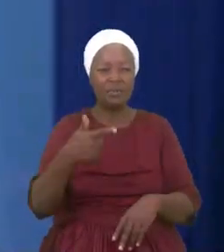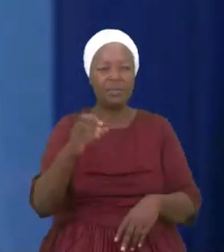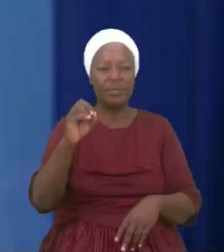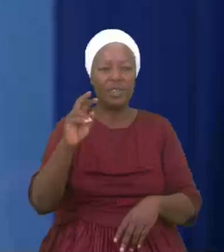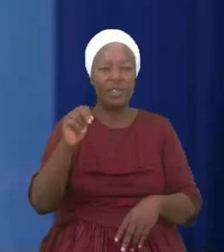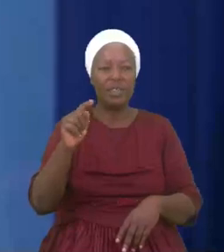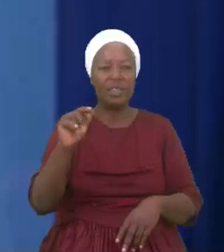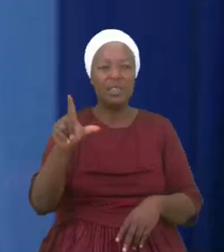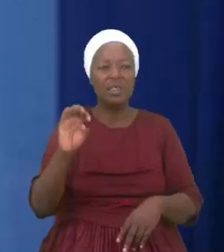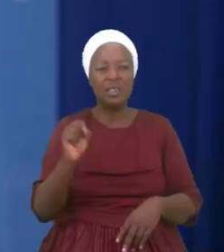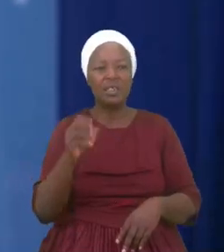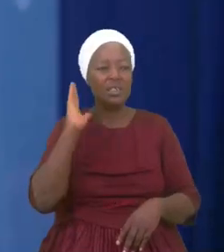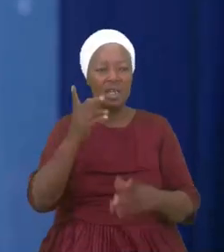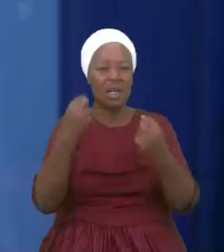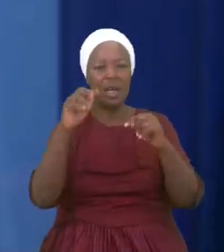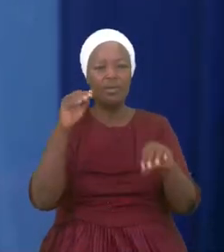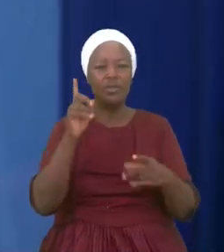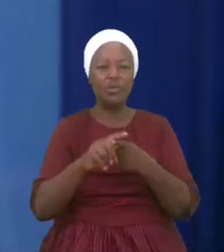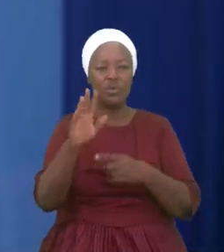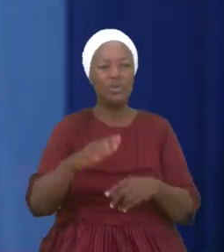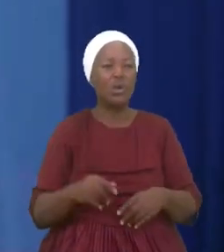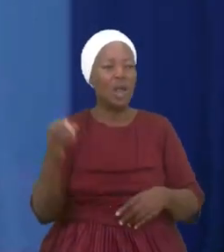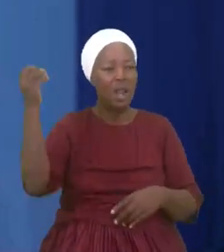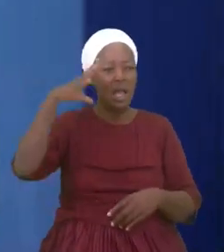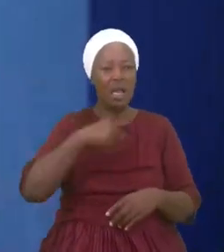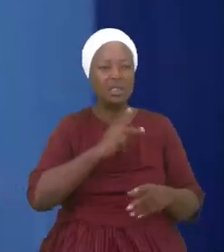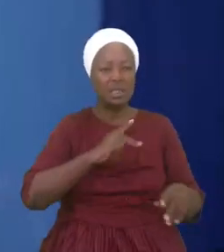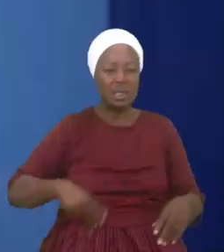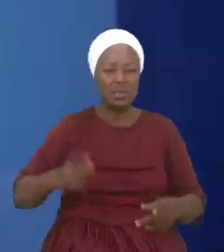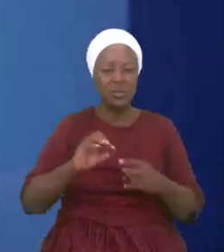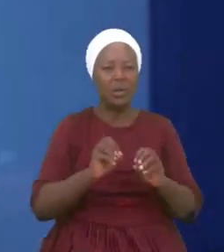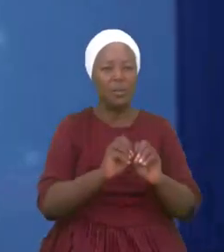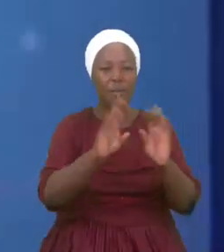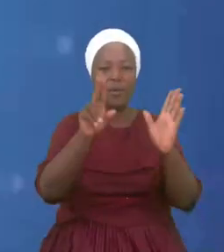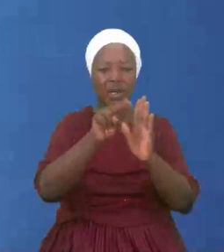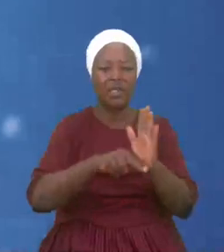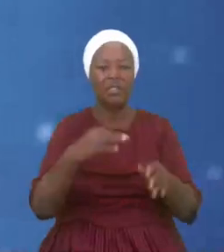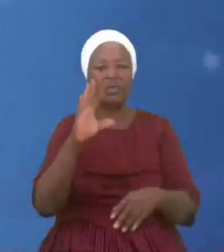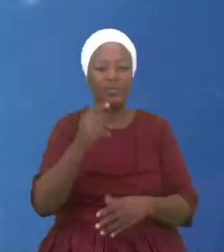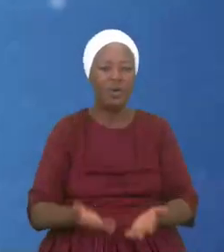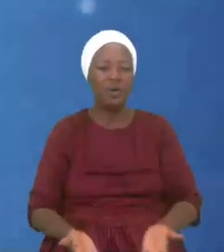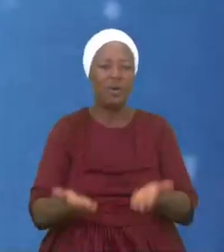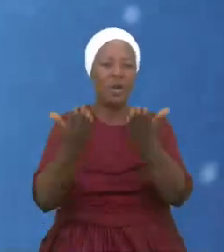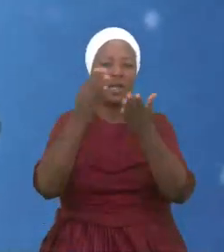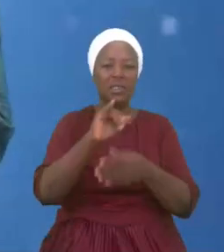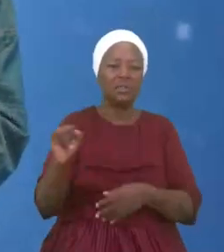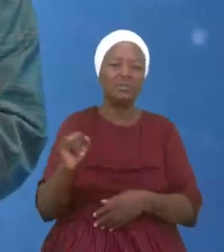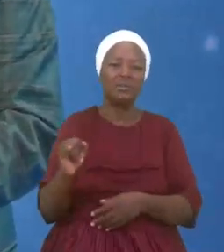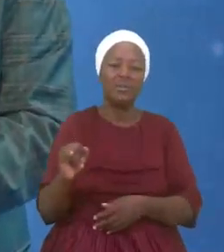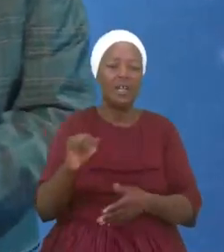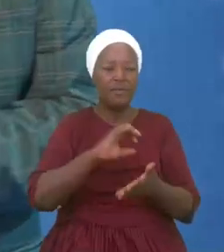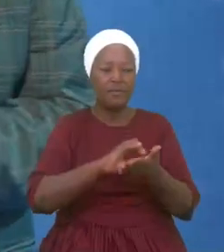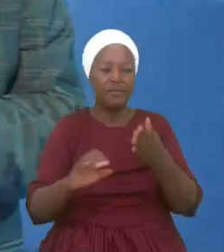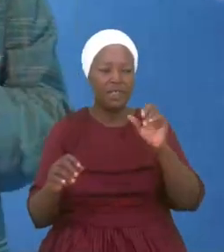3 verset 3 des nations marchent à ta lumière et des rois à la